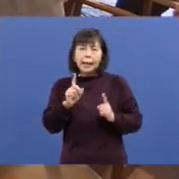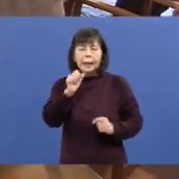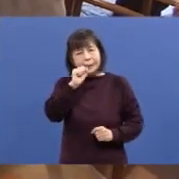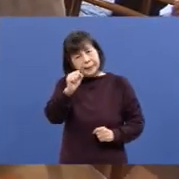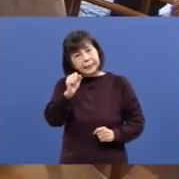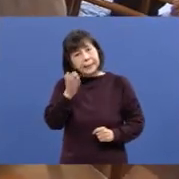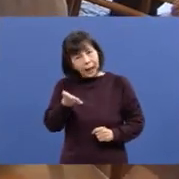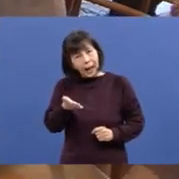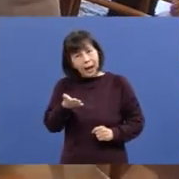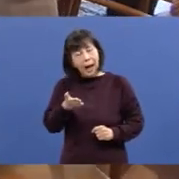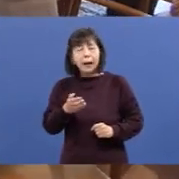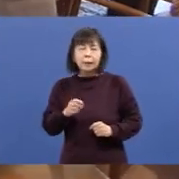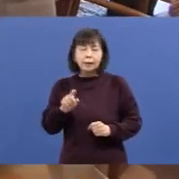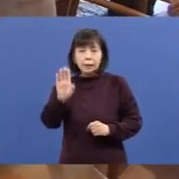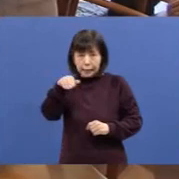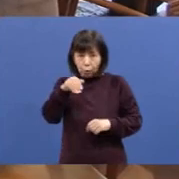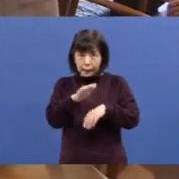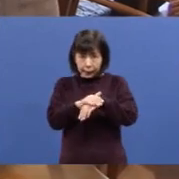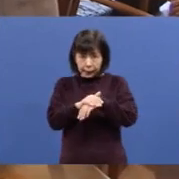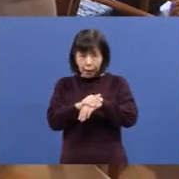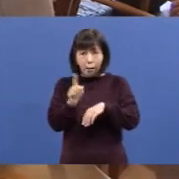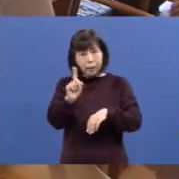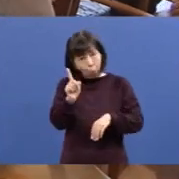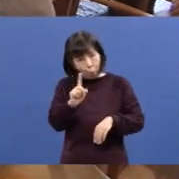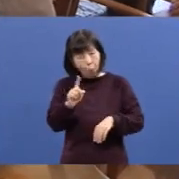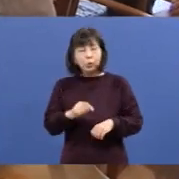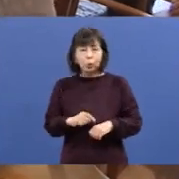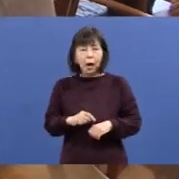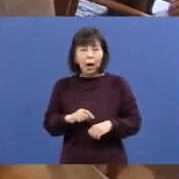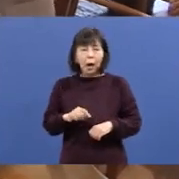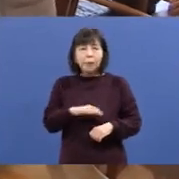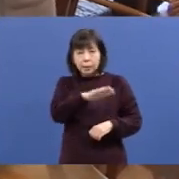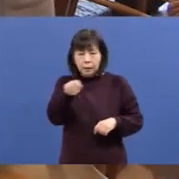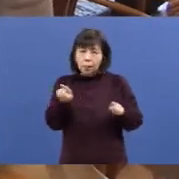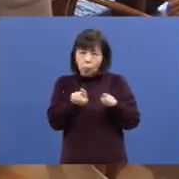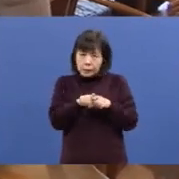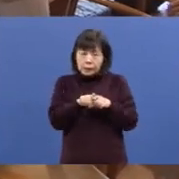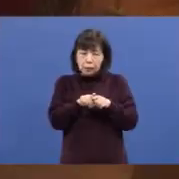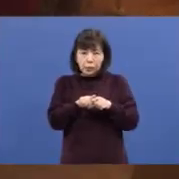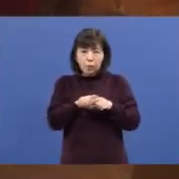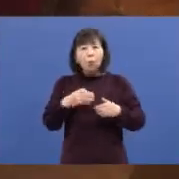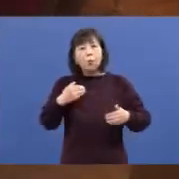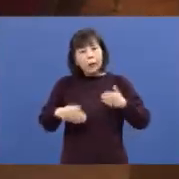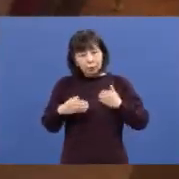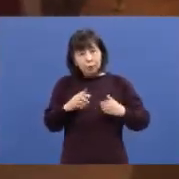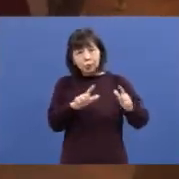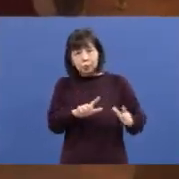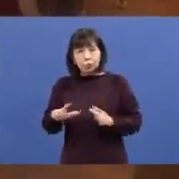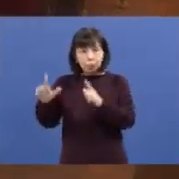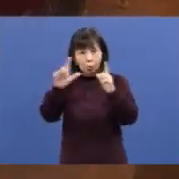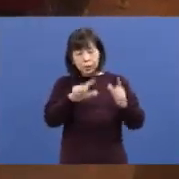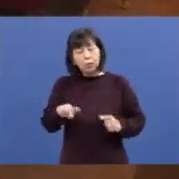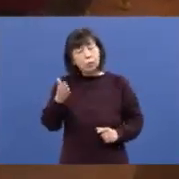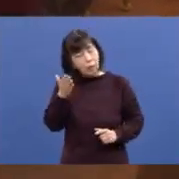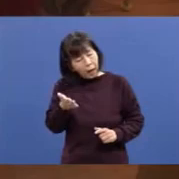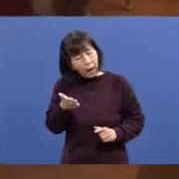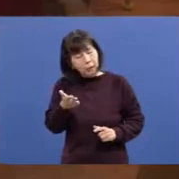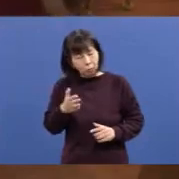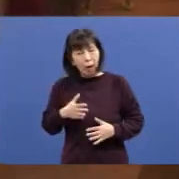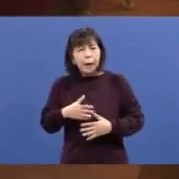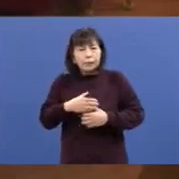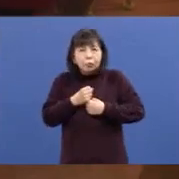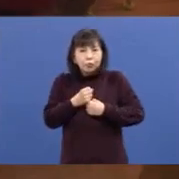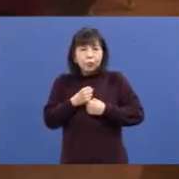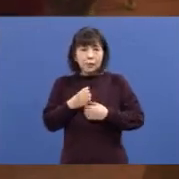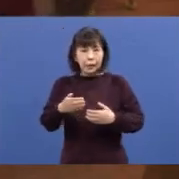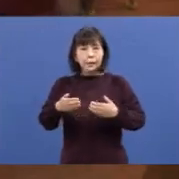るのか、どういうふうにお誘いしたら、みんなと一緒にチームとなって楽しく過ごせるかっていうのをいろいろ気をつ